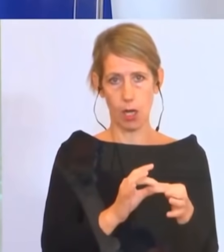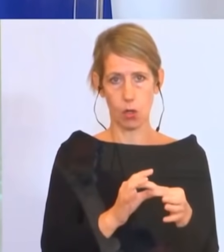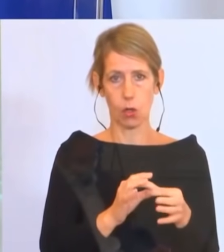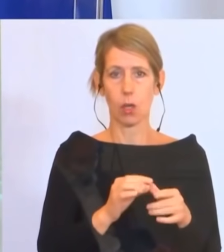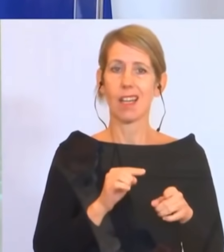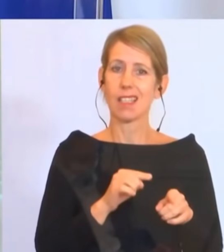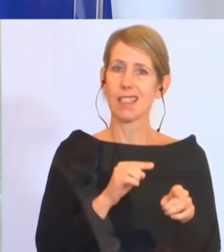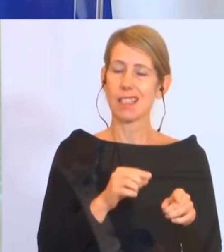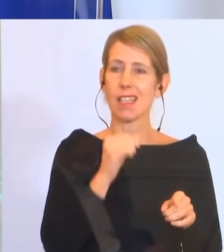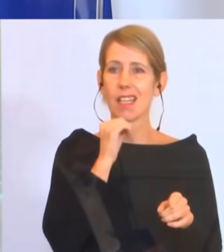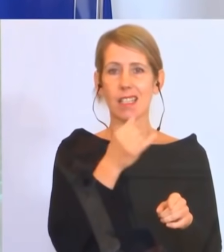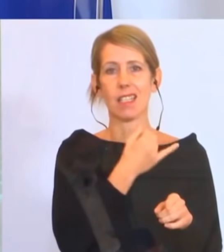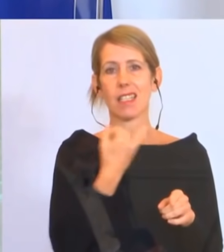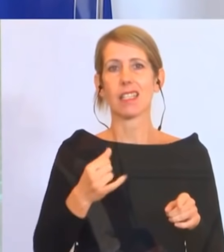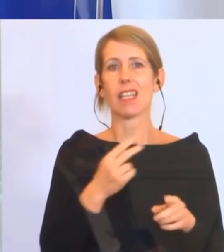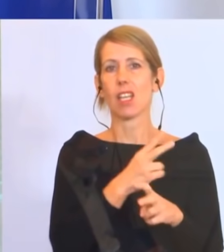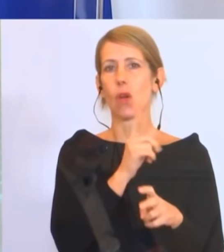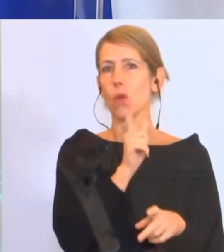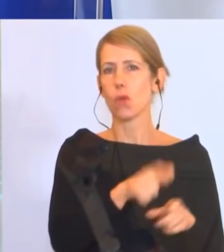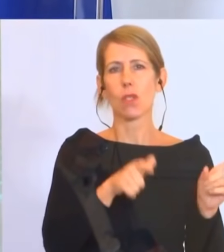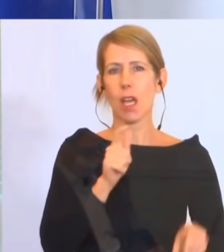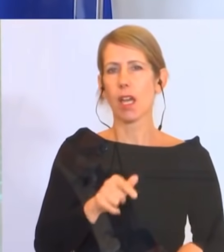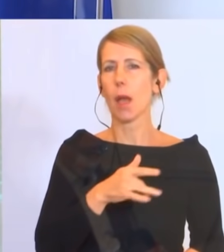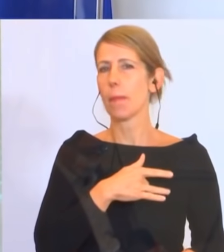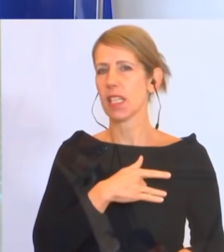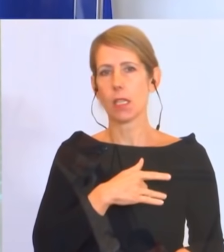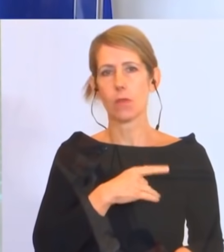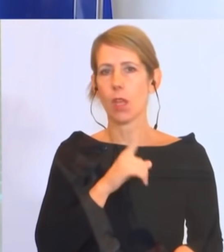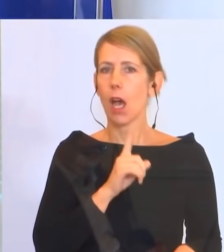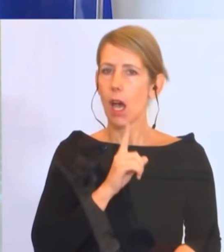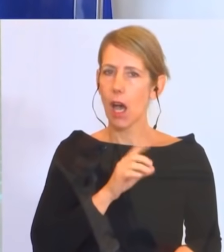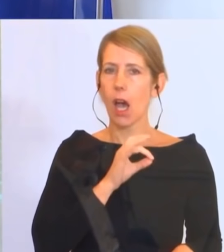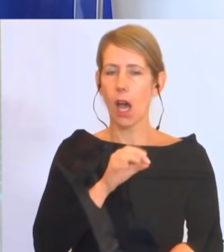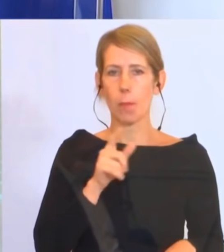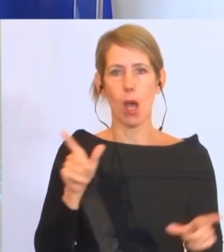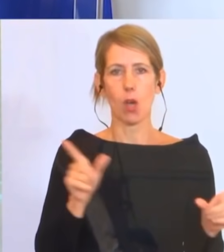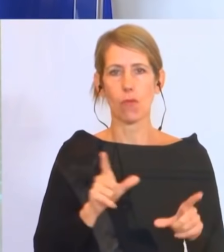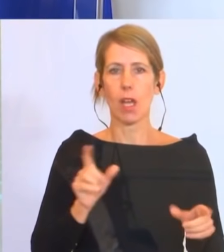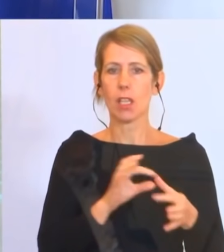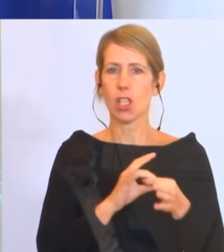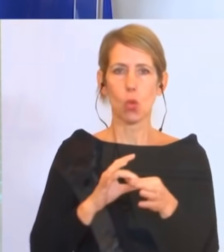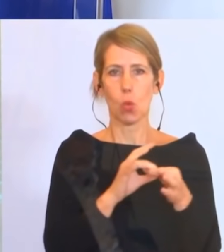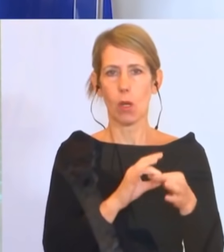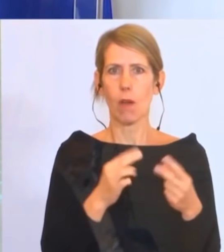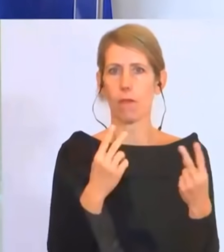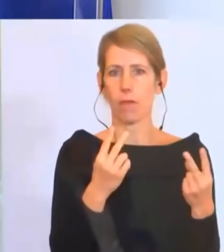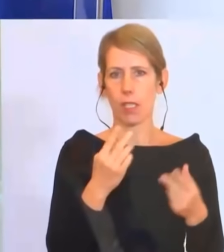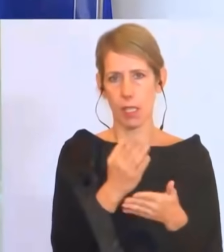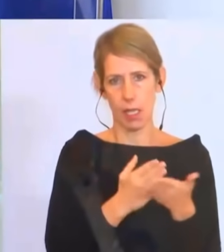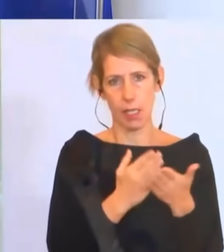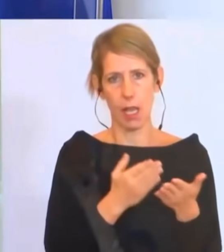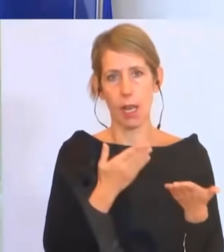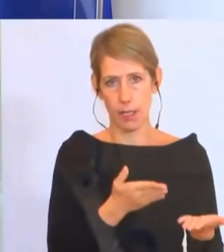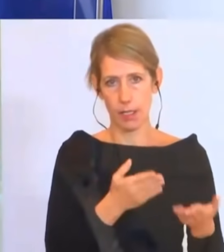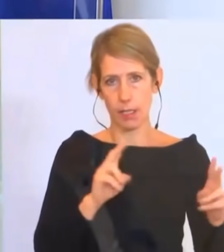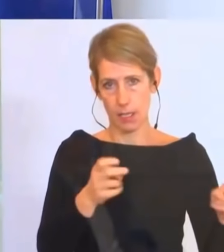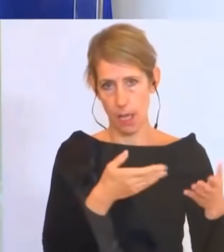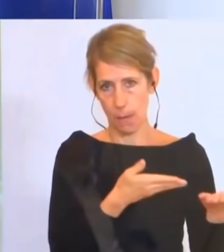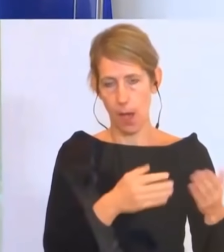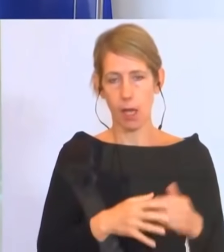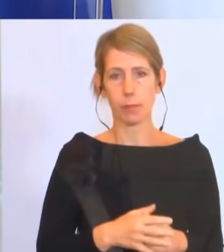jeden Österreicher betrifft, aber für die Veranstaltungsorganisatoren ist dieser Teil wichtig. Auch hier gibt